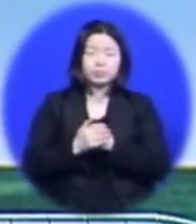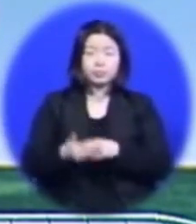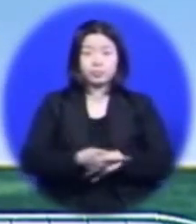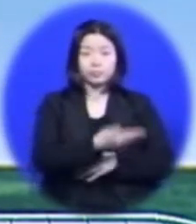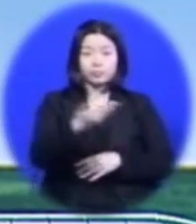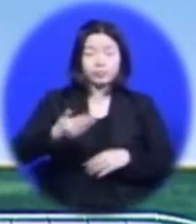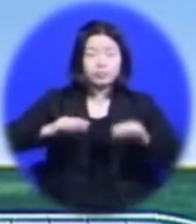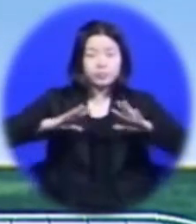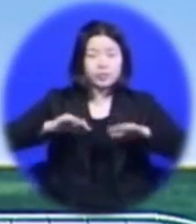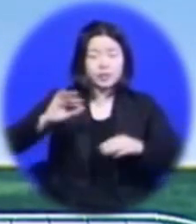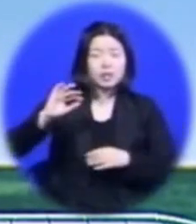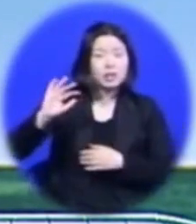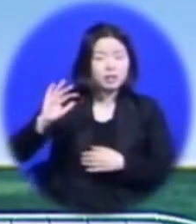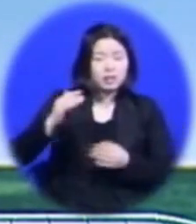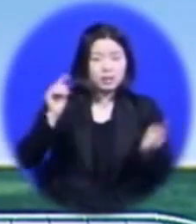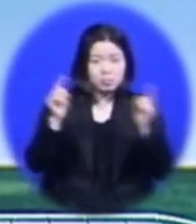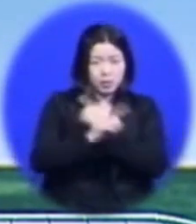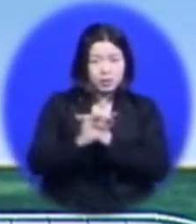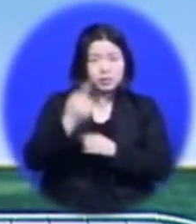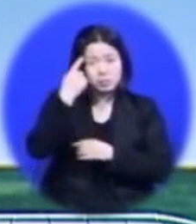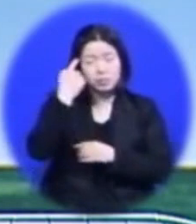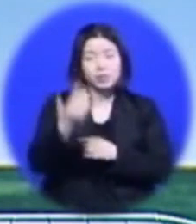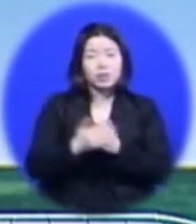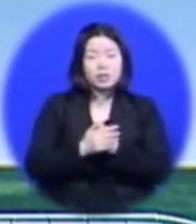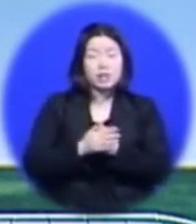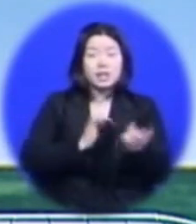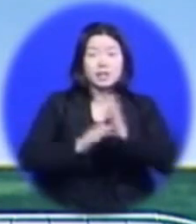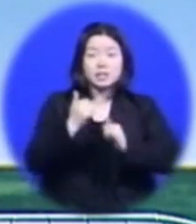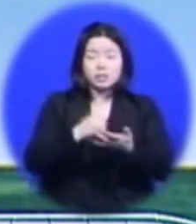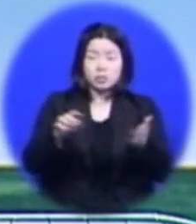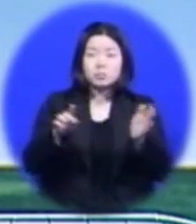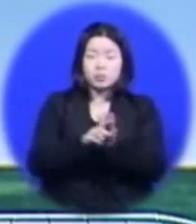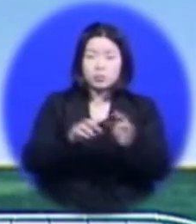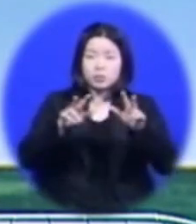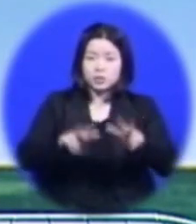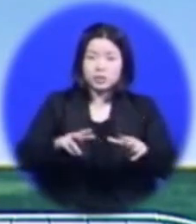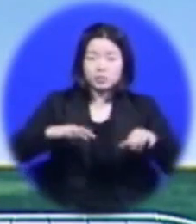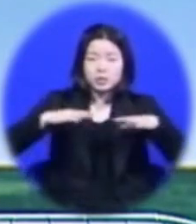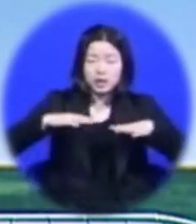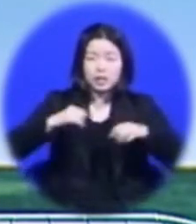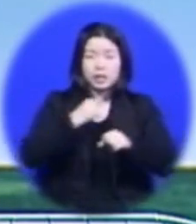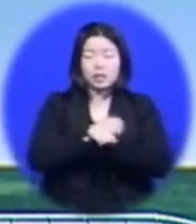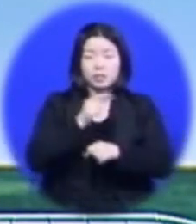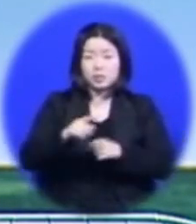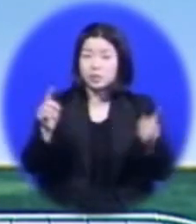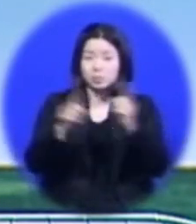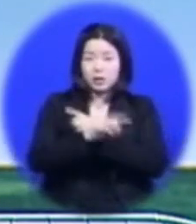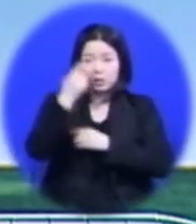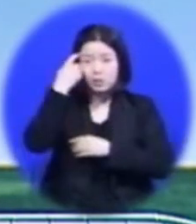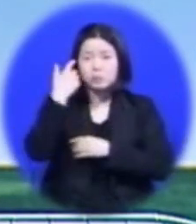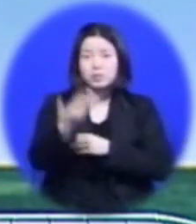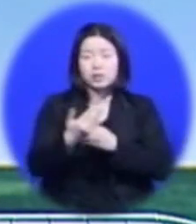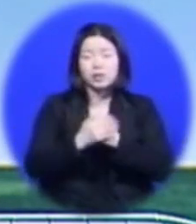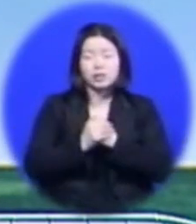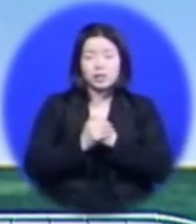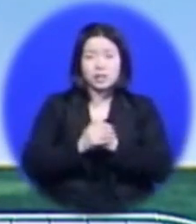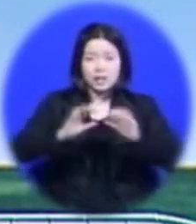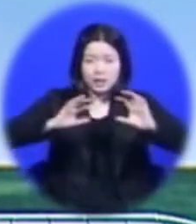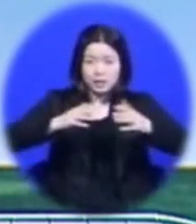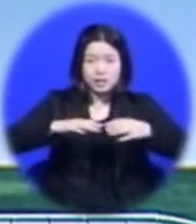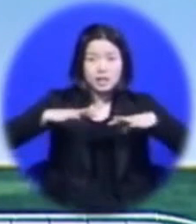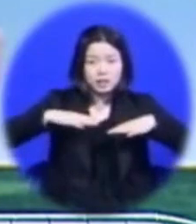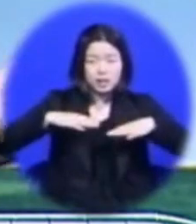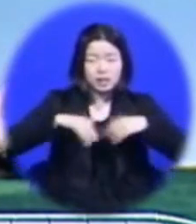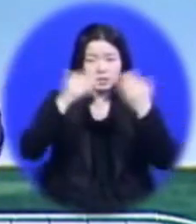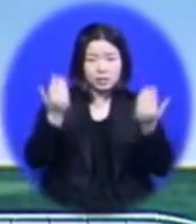여러분의 자랑거리가 바뀌었습니까? 예수 믿으시고 이제는 자랑하는 게 바뀌었나요? 세상 자랑은